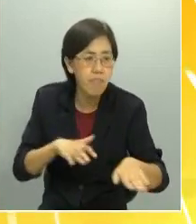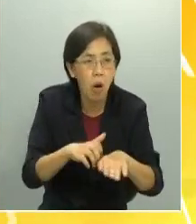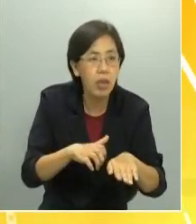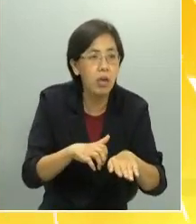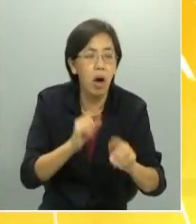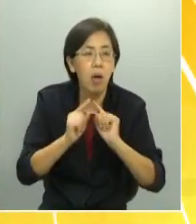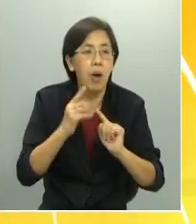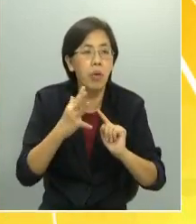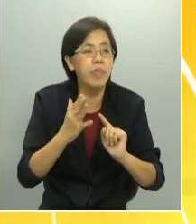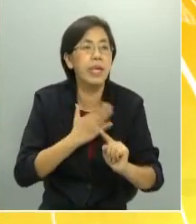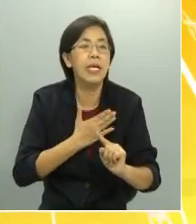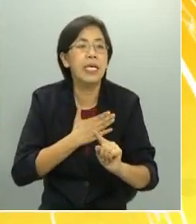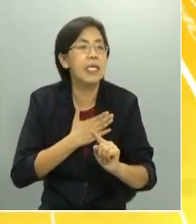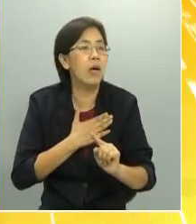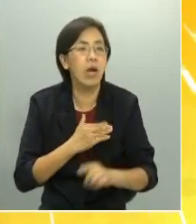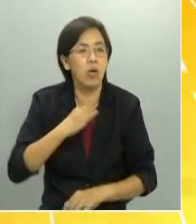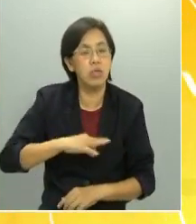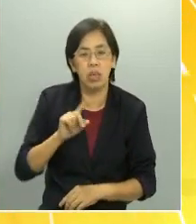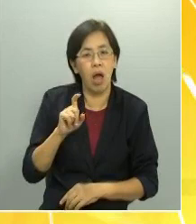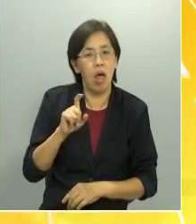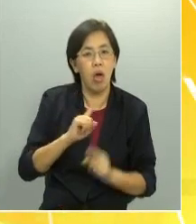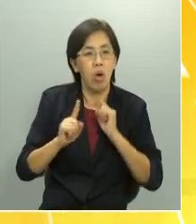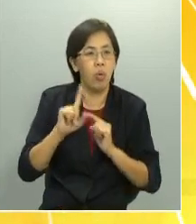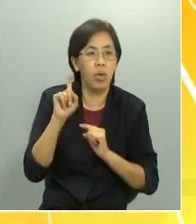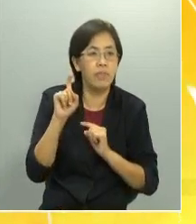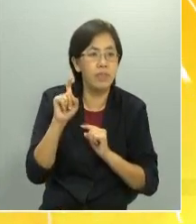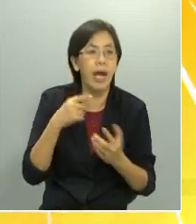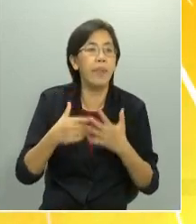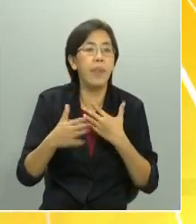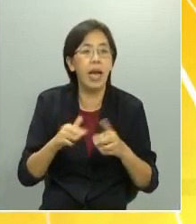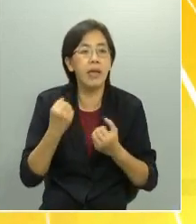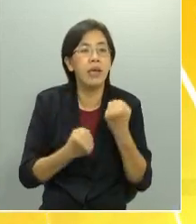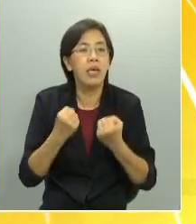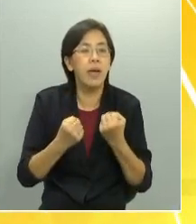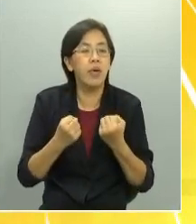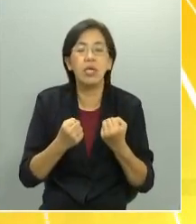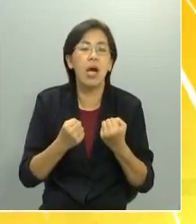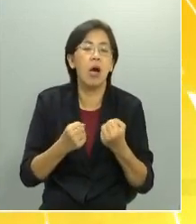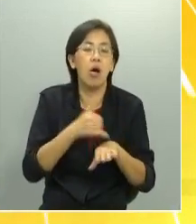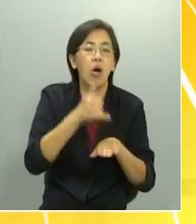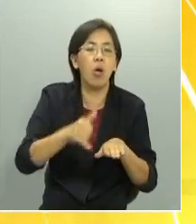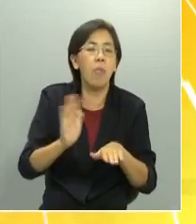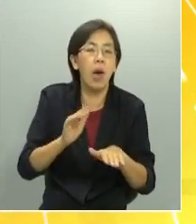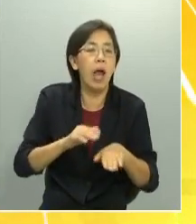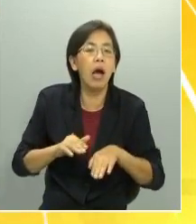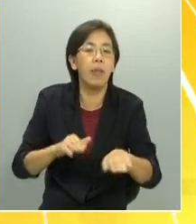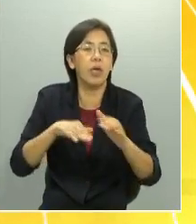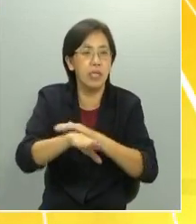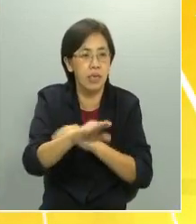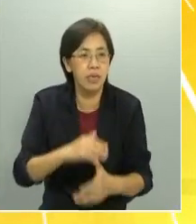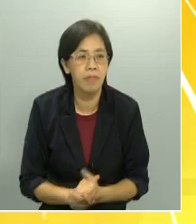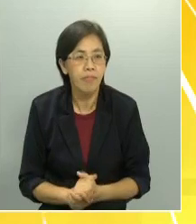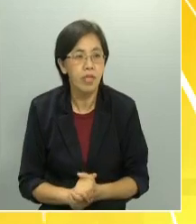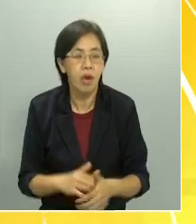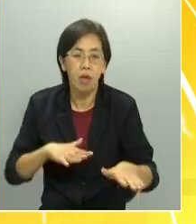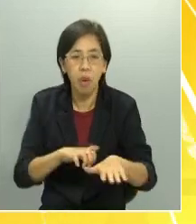าคุยผมรอประมาณ3รอบผมว่าเอ๊ะไม่น่าคุยแล้วด้วยแล้วเขาก็เลยตัดสินใจไม่ลงมาคุยแล้วขับรถหนีแล้วเขาก็ชน